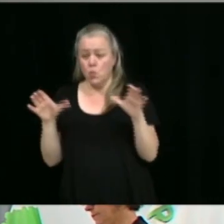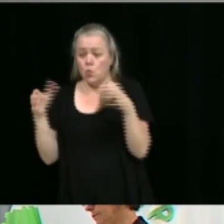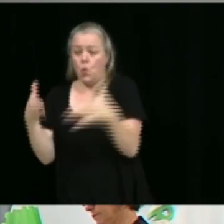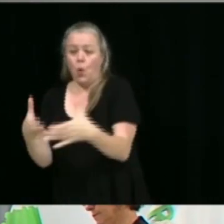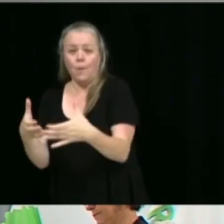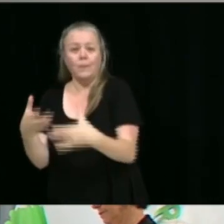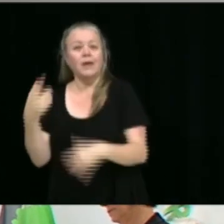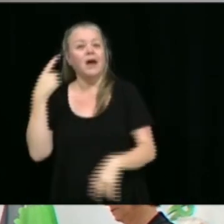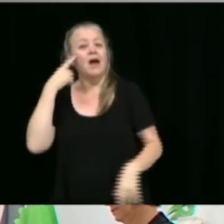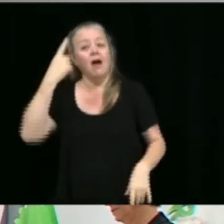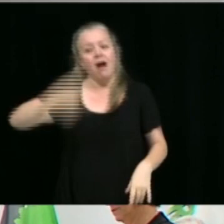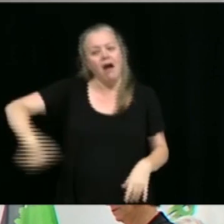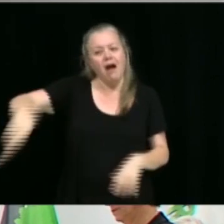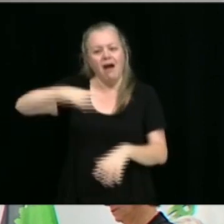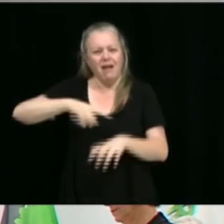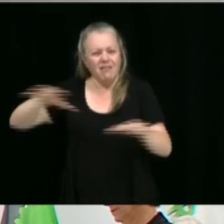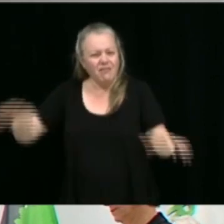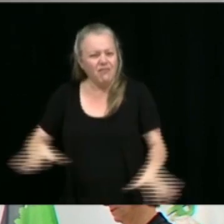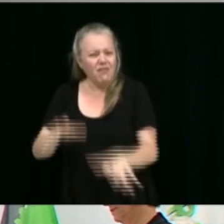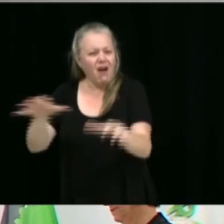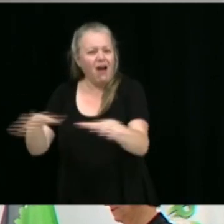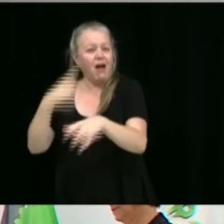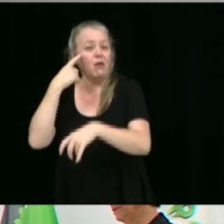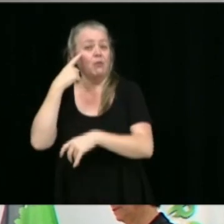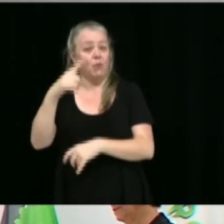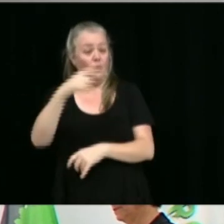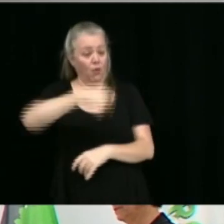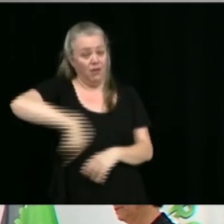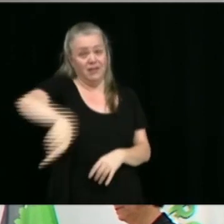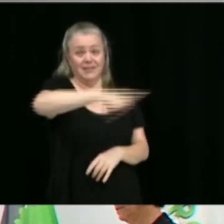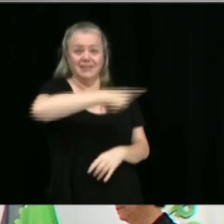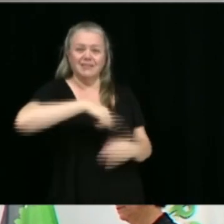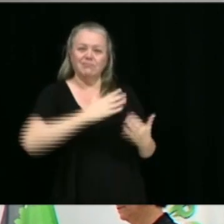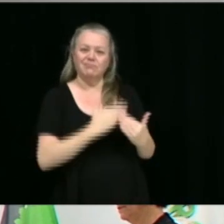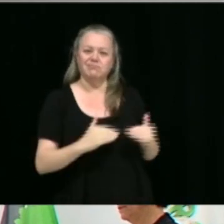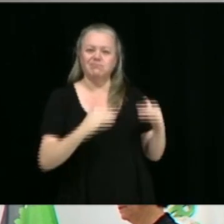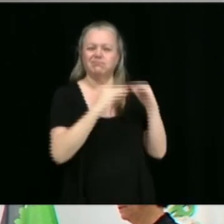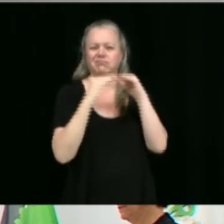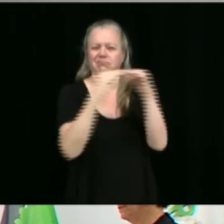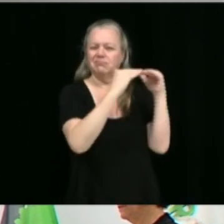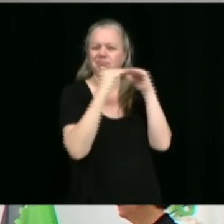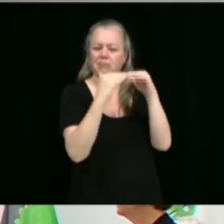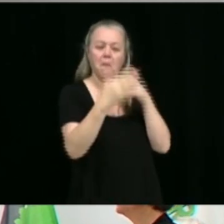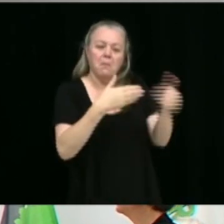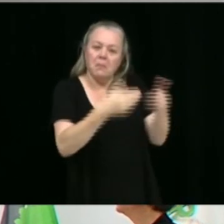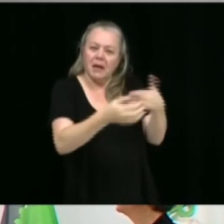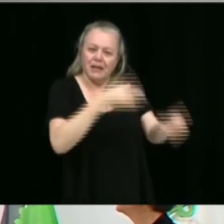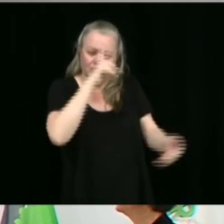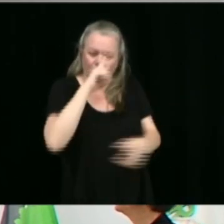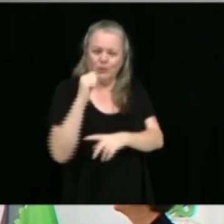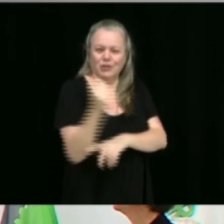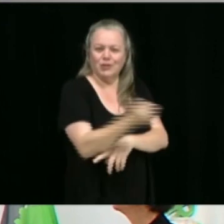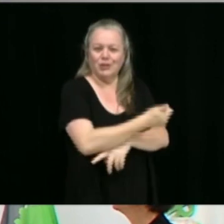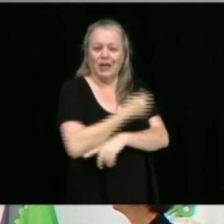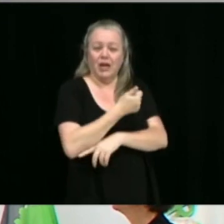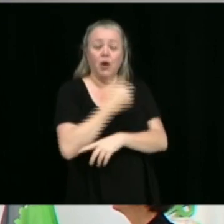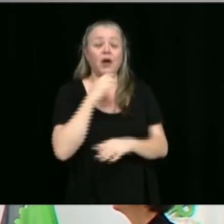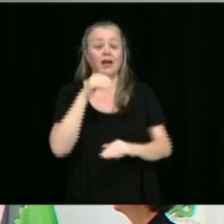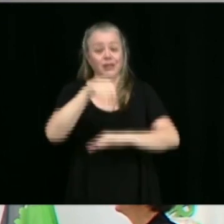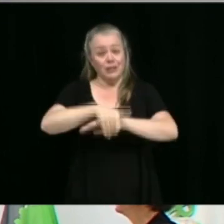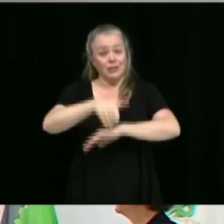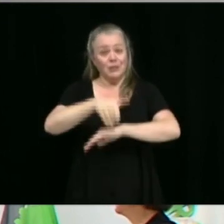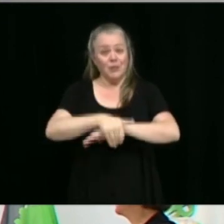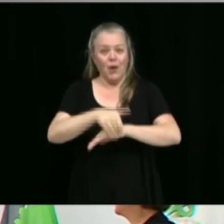milieu soit, comme vous le disiez, Monsieur le maire, le plus inclusif possible, une place pour chacun. Ce soir, nous avons le plaisir d'honorer